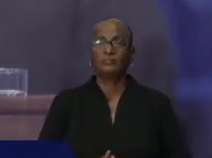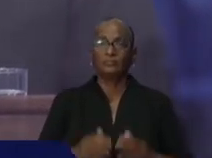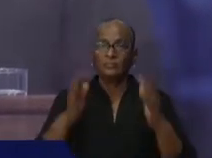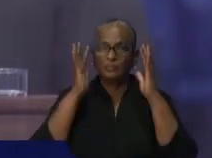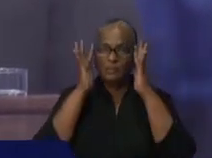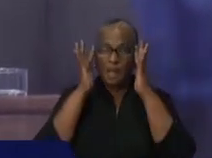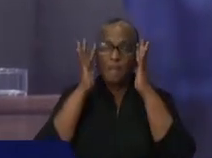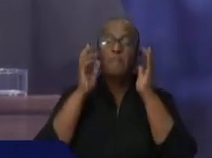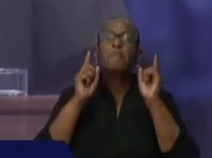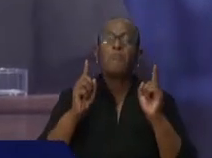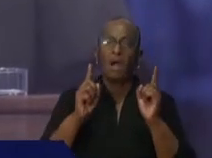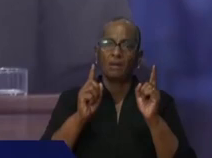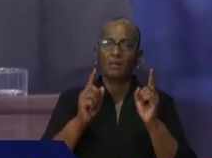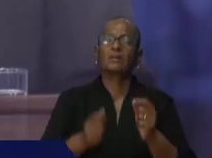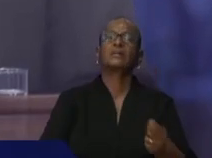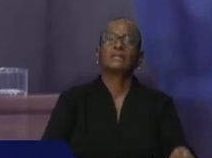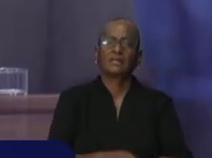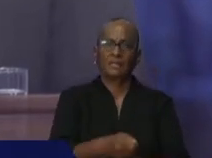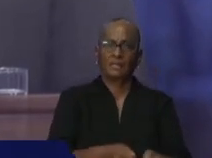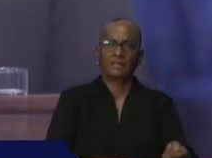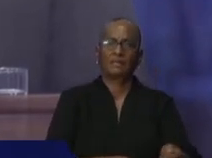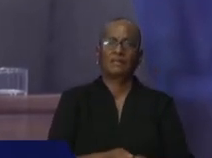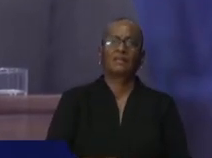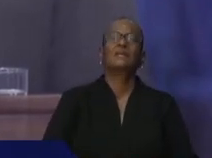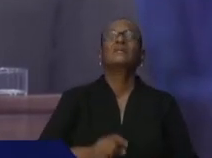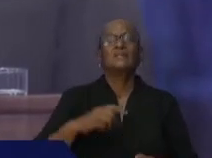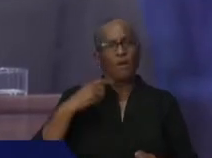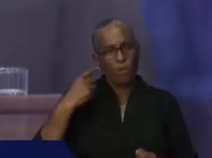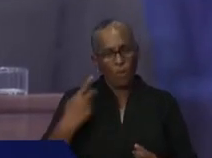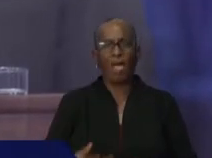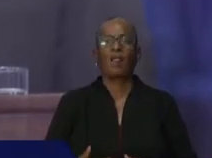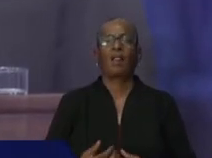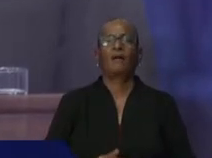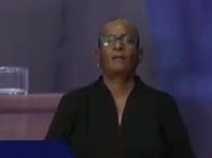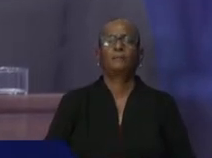Maar de regering zal wel